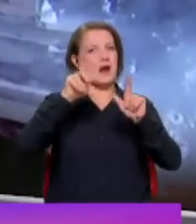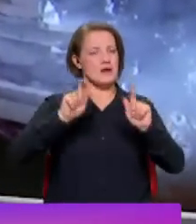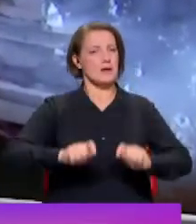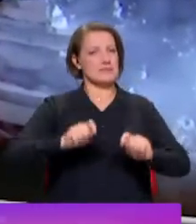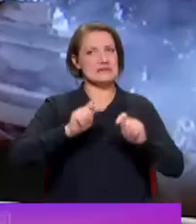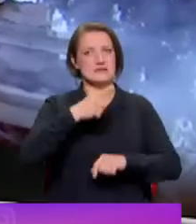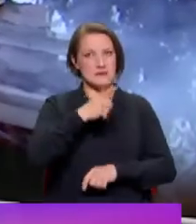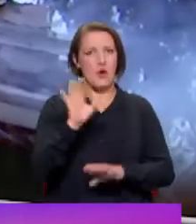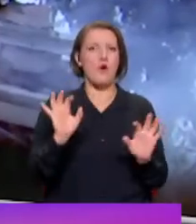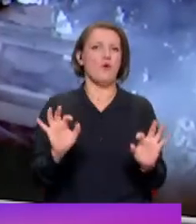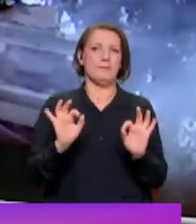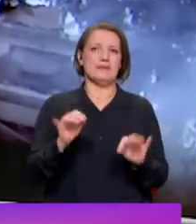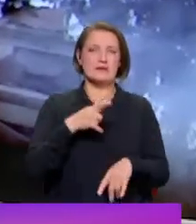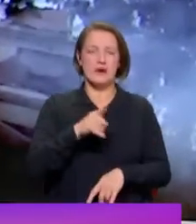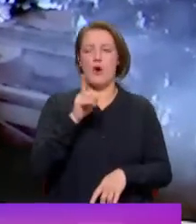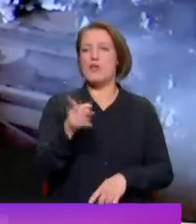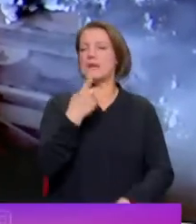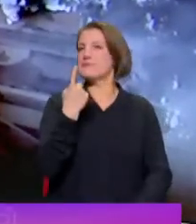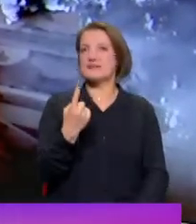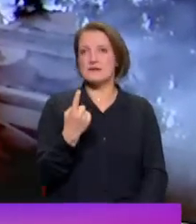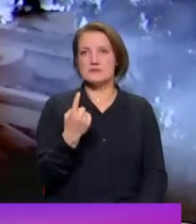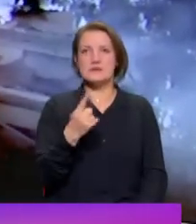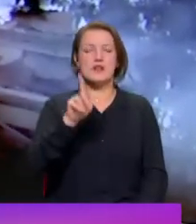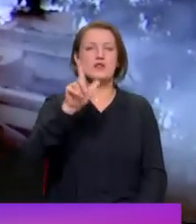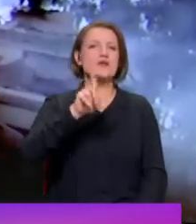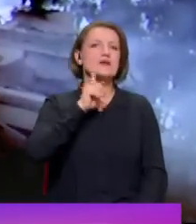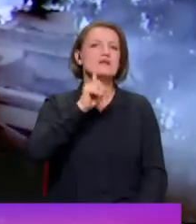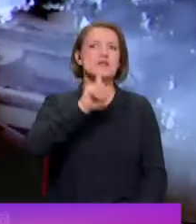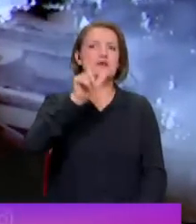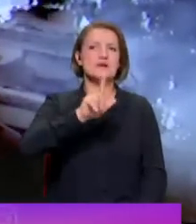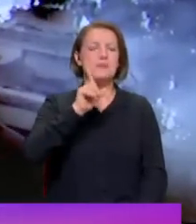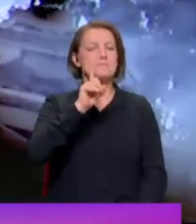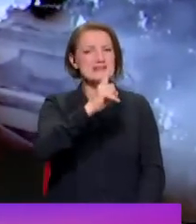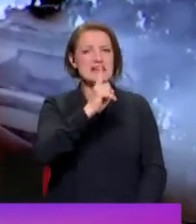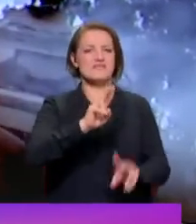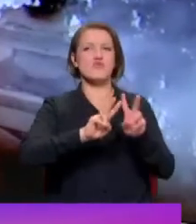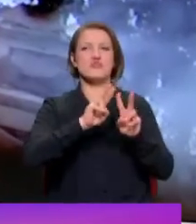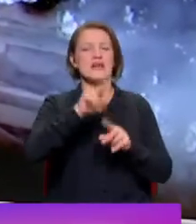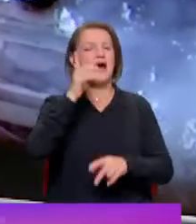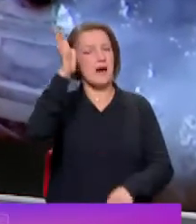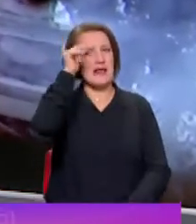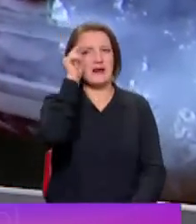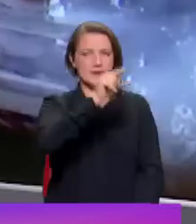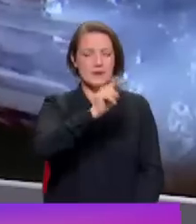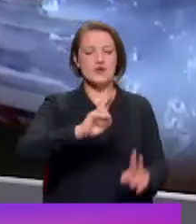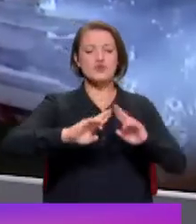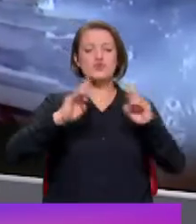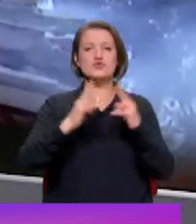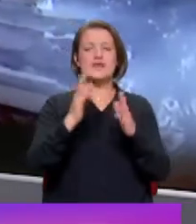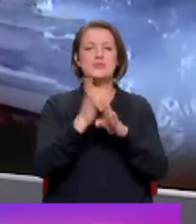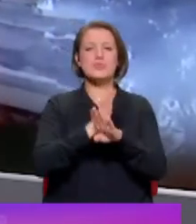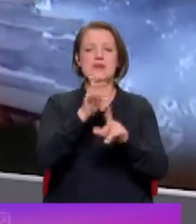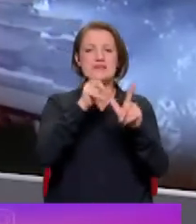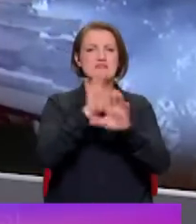önemliydi Eee onlardan bir tanesi Londra'da bir tanesi washington'da gerçek le ştir ili Hani Dünya neden ses